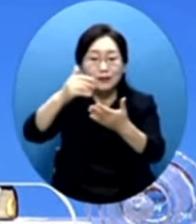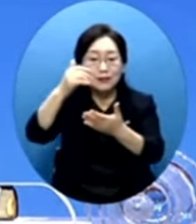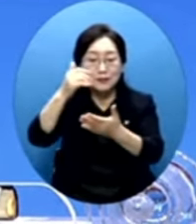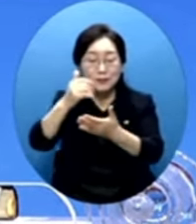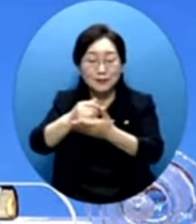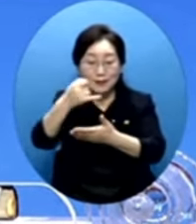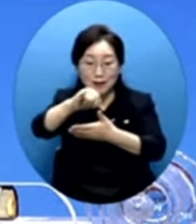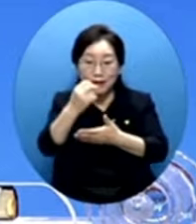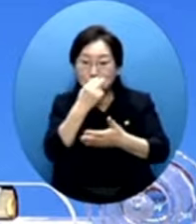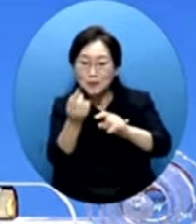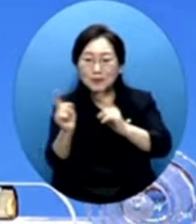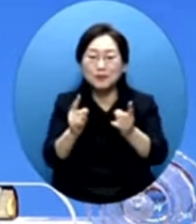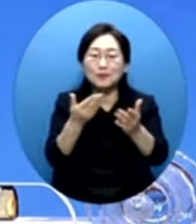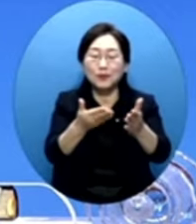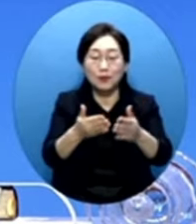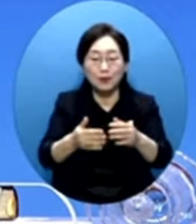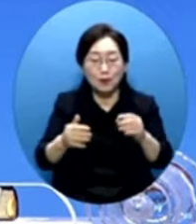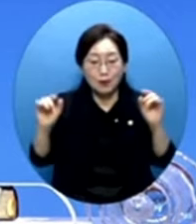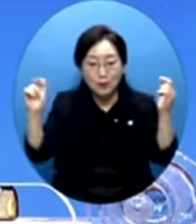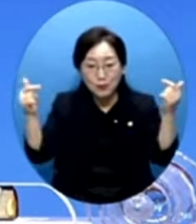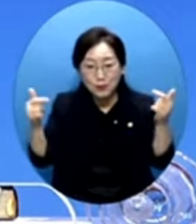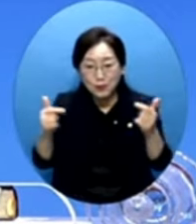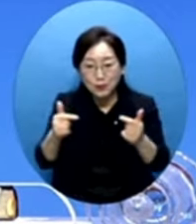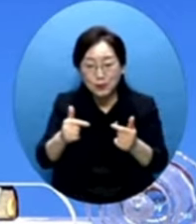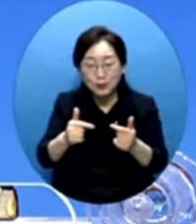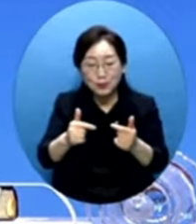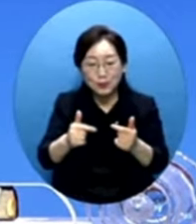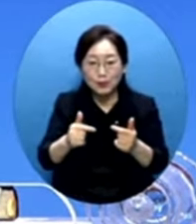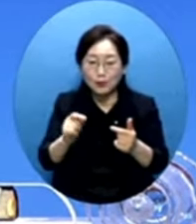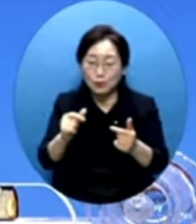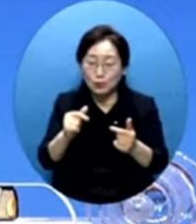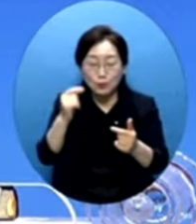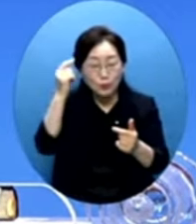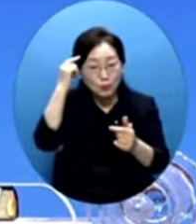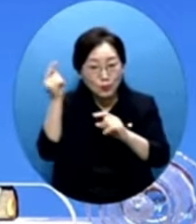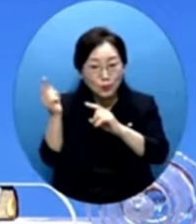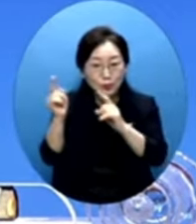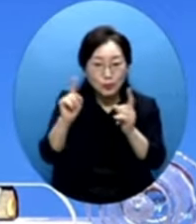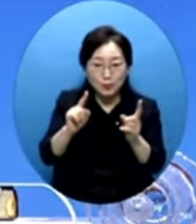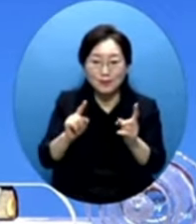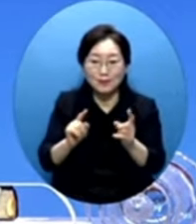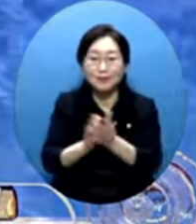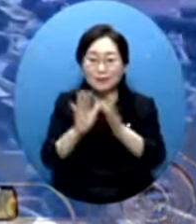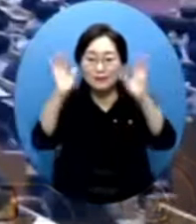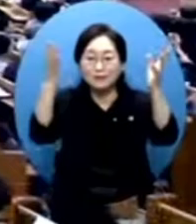딸을 살려 주셔서 점점점점 그 상태가 좋아지게 만들어 주셨습니다